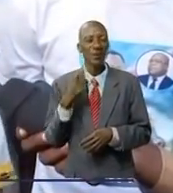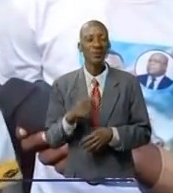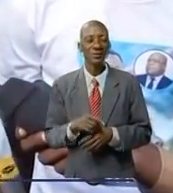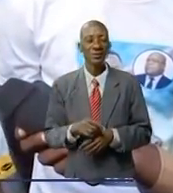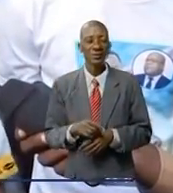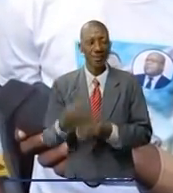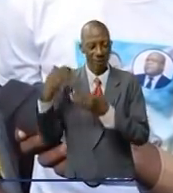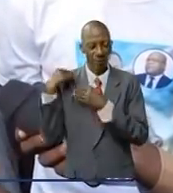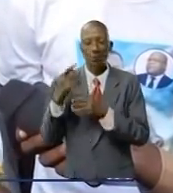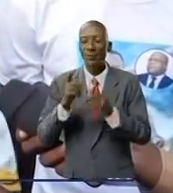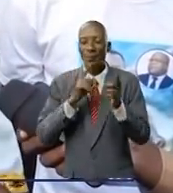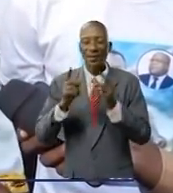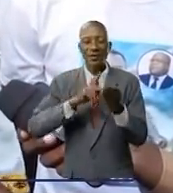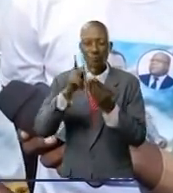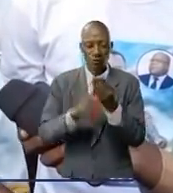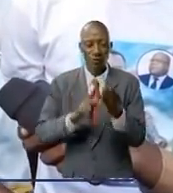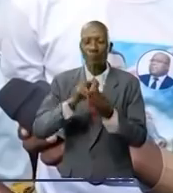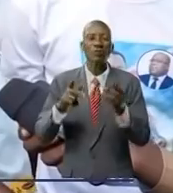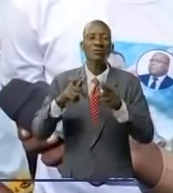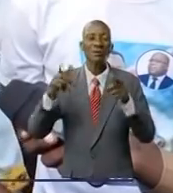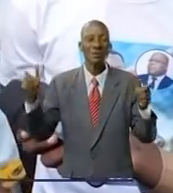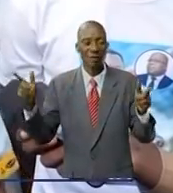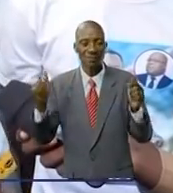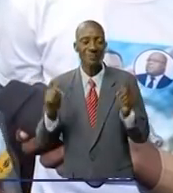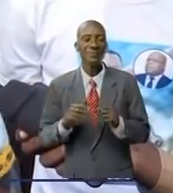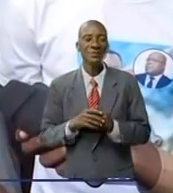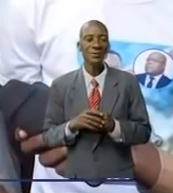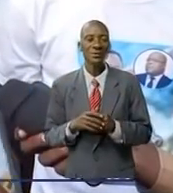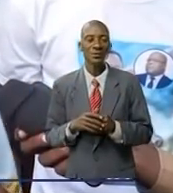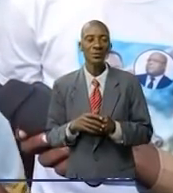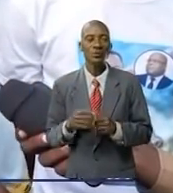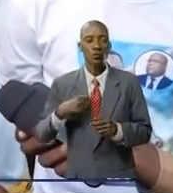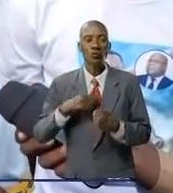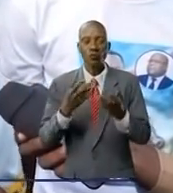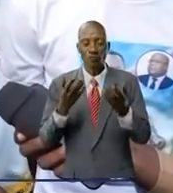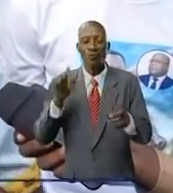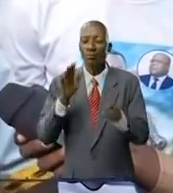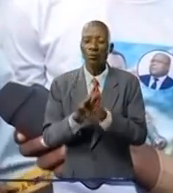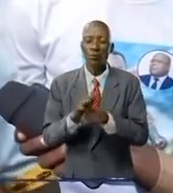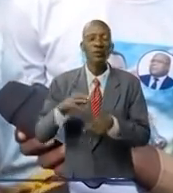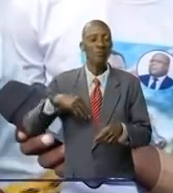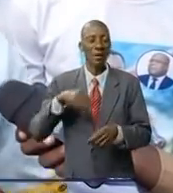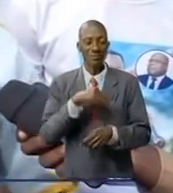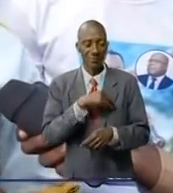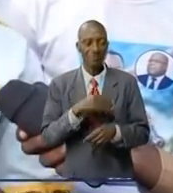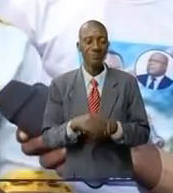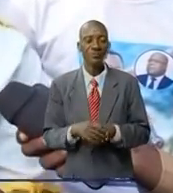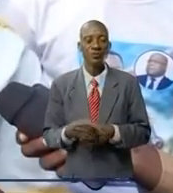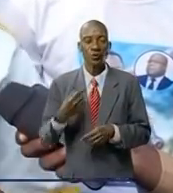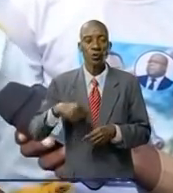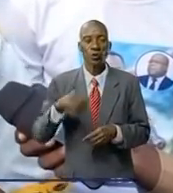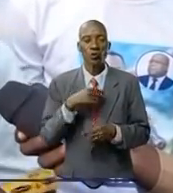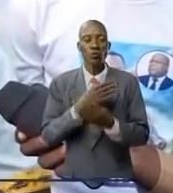travers ce projet, nous serons en mesure de recruter au moins 1000 membres par fédération. Alors vous voyez, nous ne croisons pas les bras, oui, nous